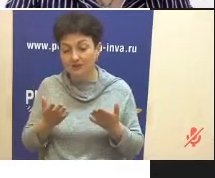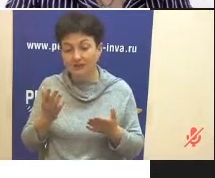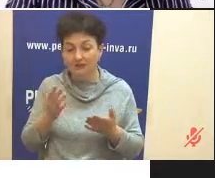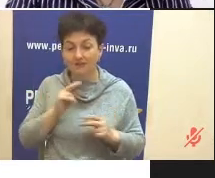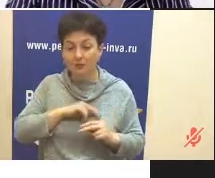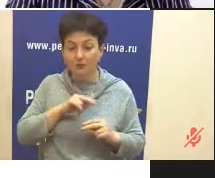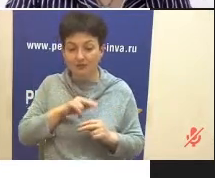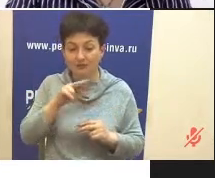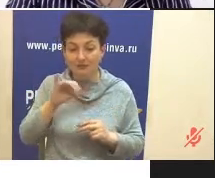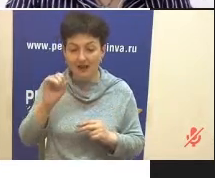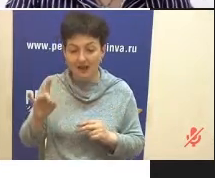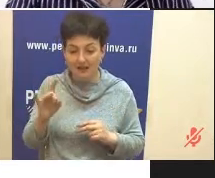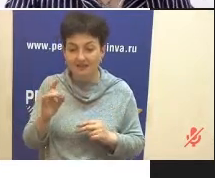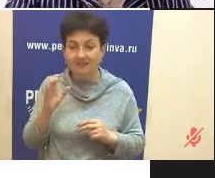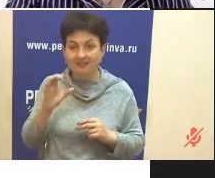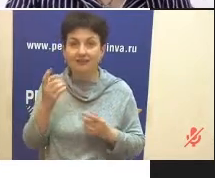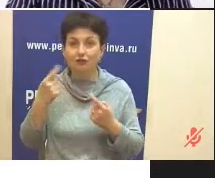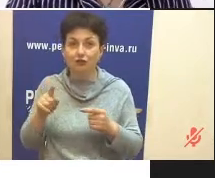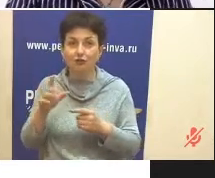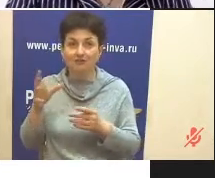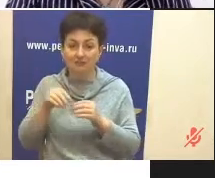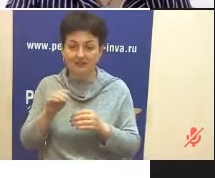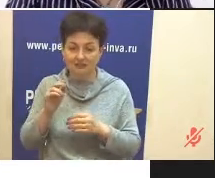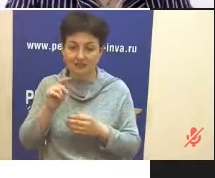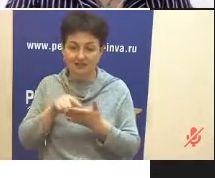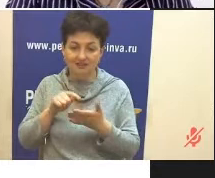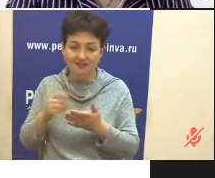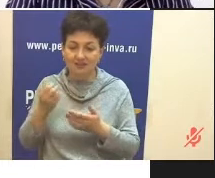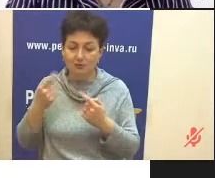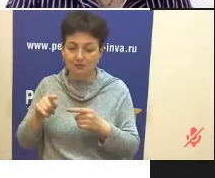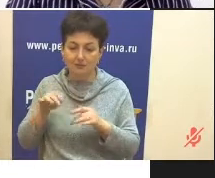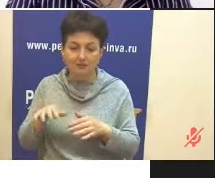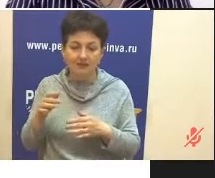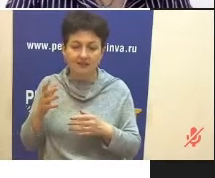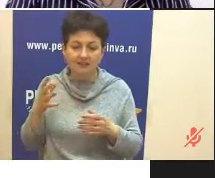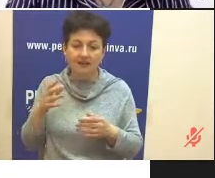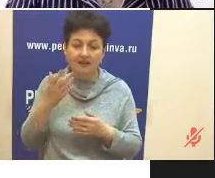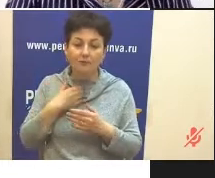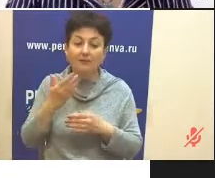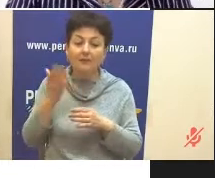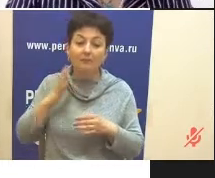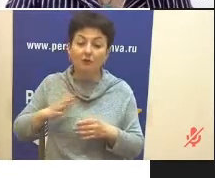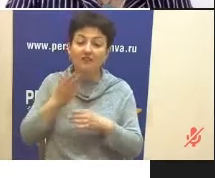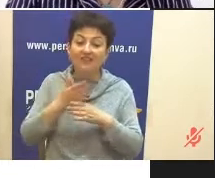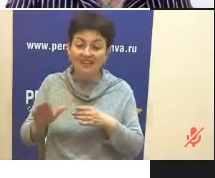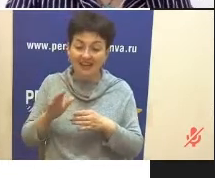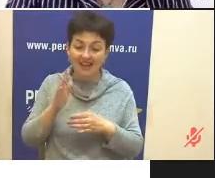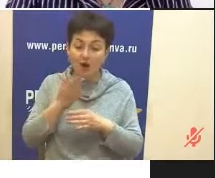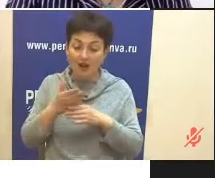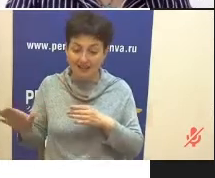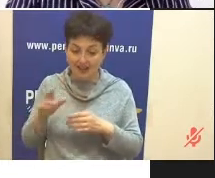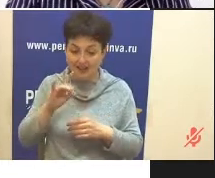функцию пиара с чем-то делят. А у меня получается это все-таки выделять в отдельную